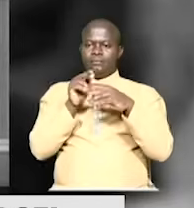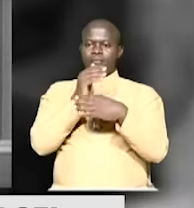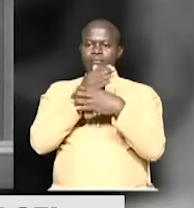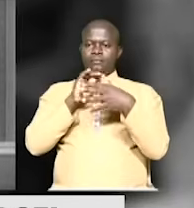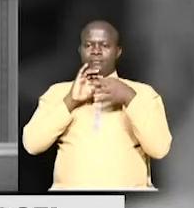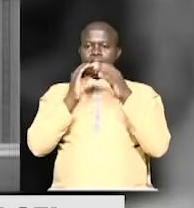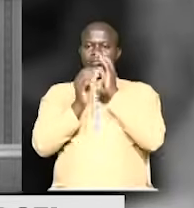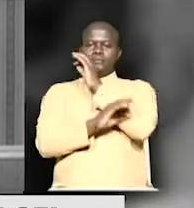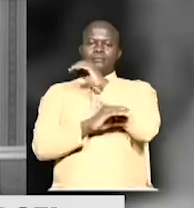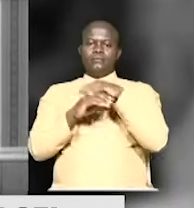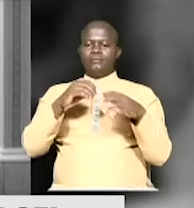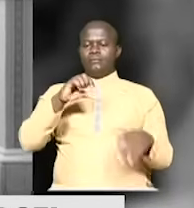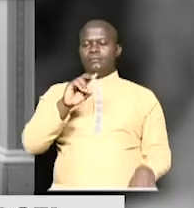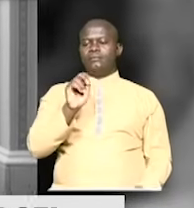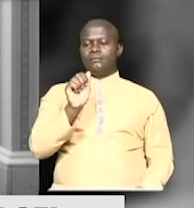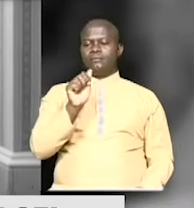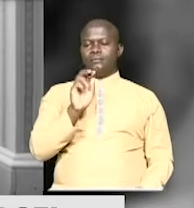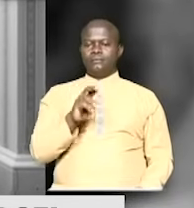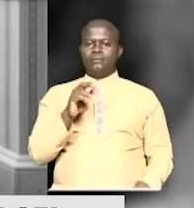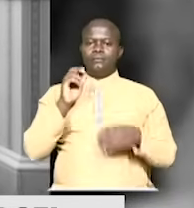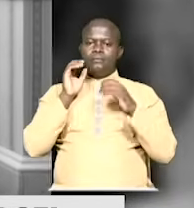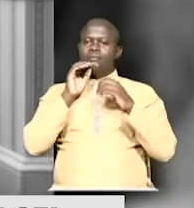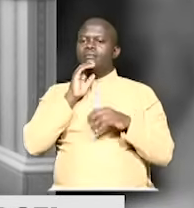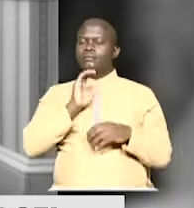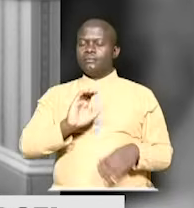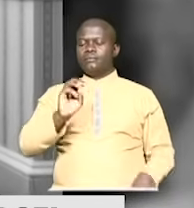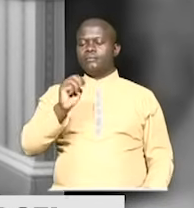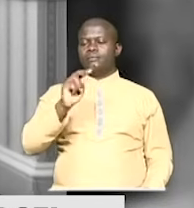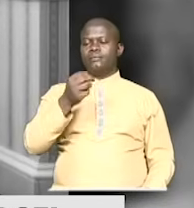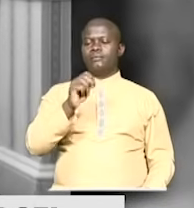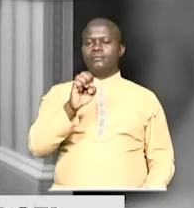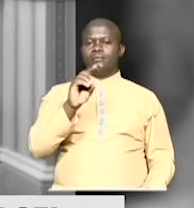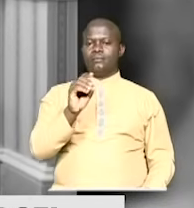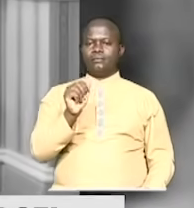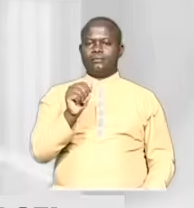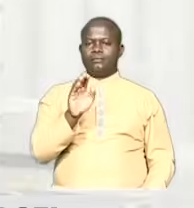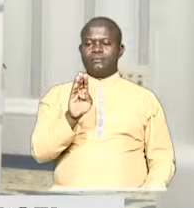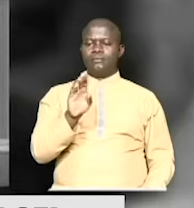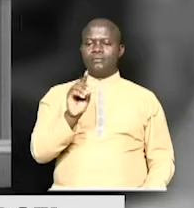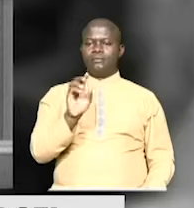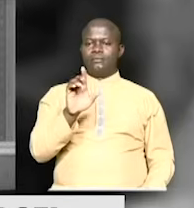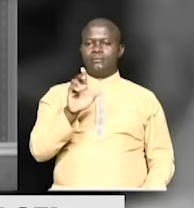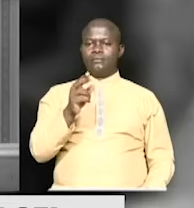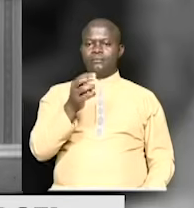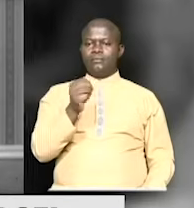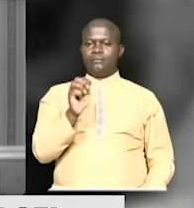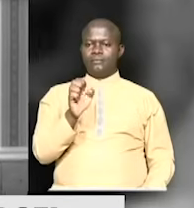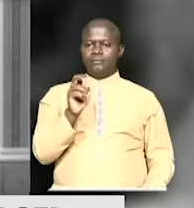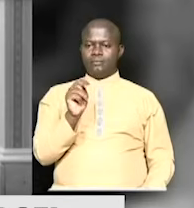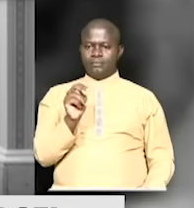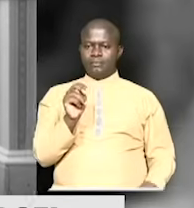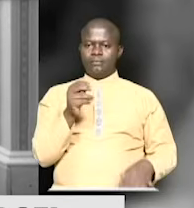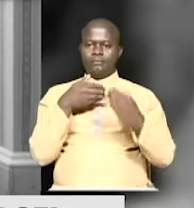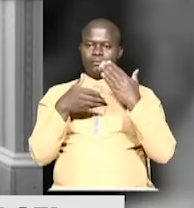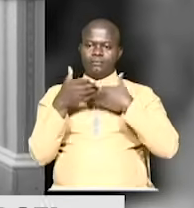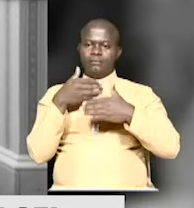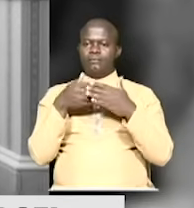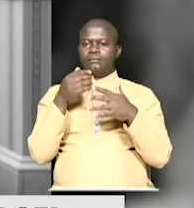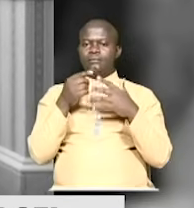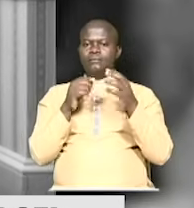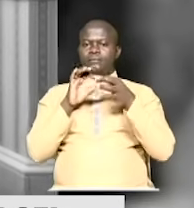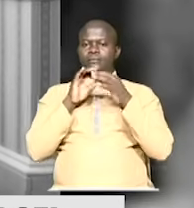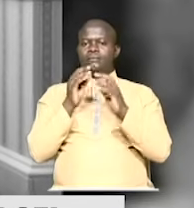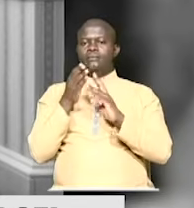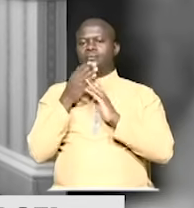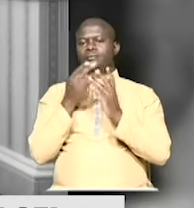w'Ububanyi n'Amahanga wa Qatar Sheikh Mohammed bin Abdulrahman Al Thani aba bombi baganiriye ku bufatanye hagati